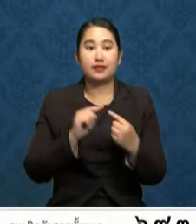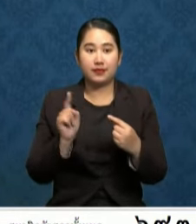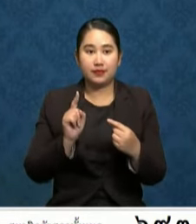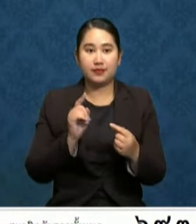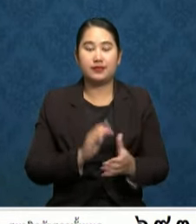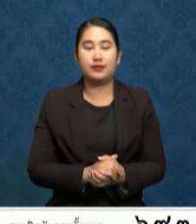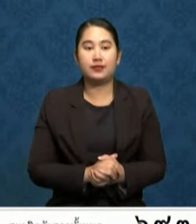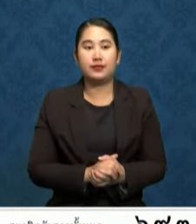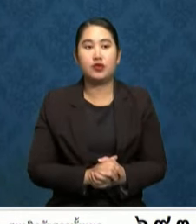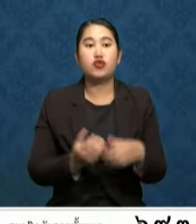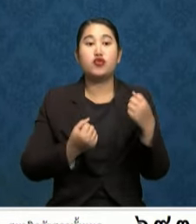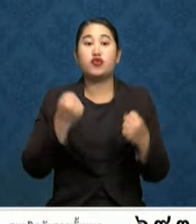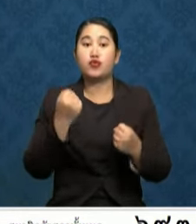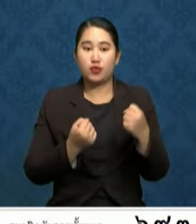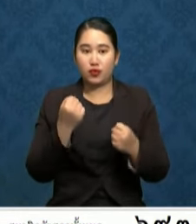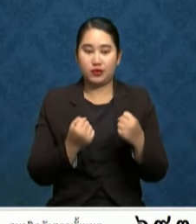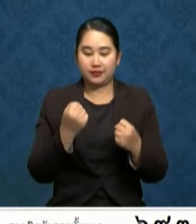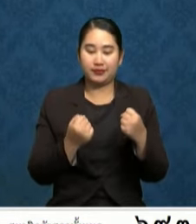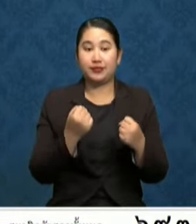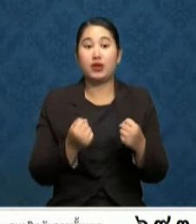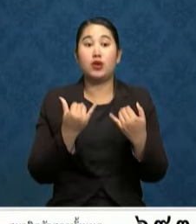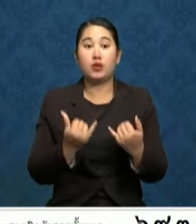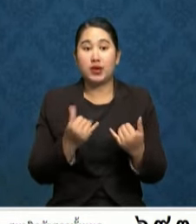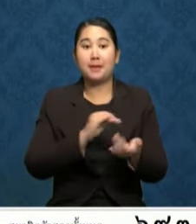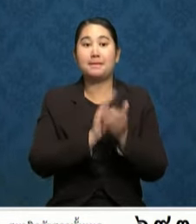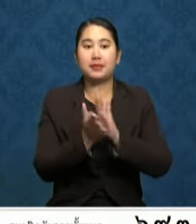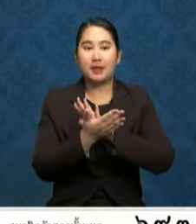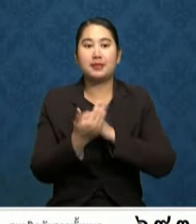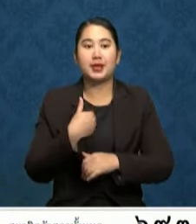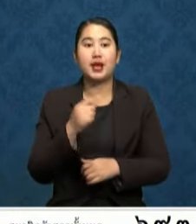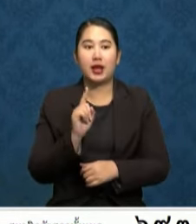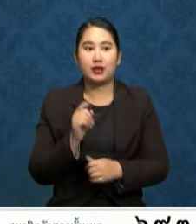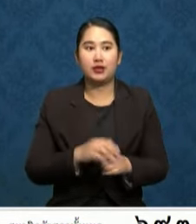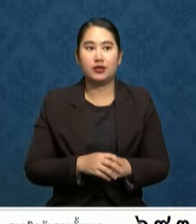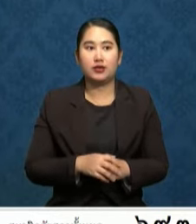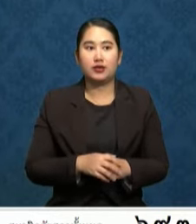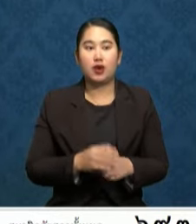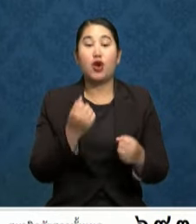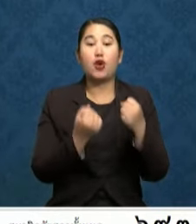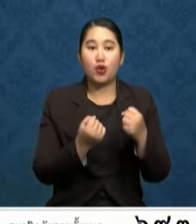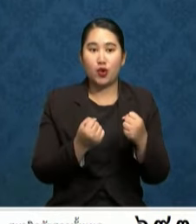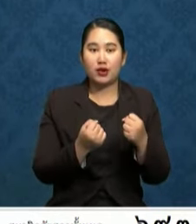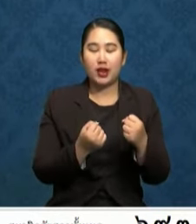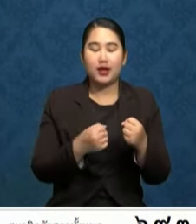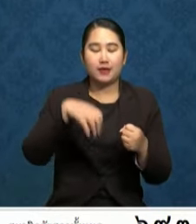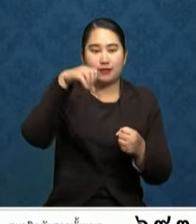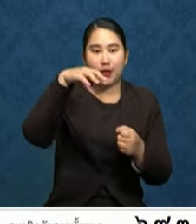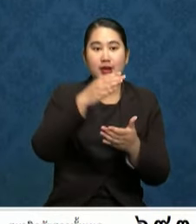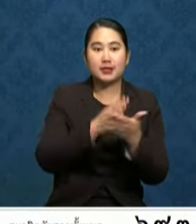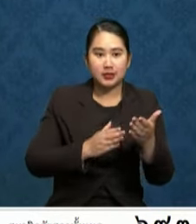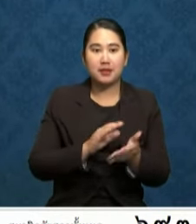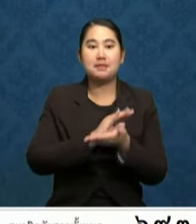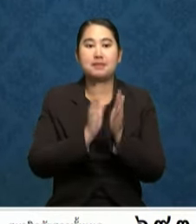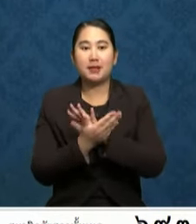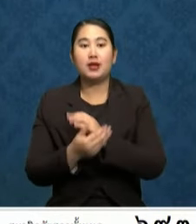เอ่อรถยนต์เพื่อการเปลี่ยนผ่ายวันนี้ก็จะเปลี่ยนผ่ายจากพวก Hybridก่อนก่อนที่จะเข้าไป EV Car